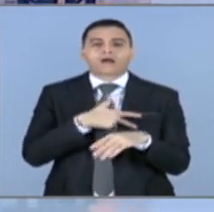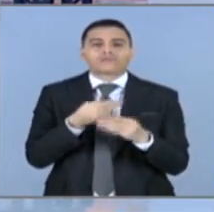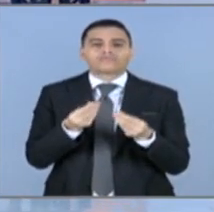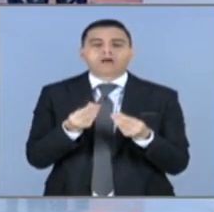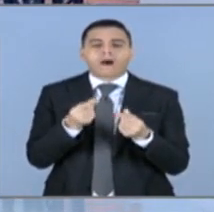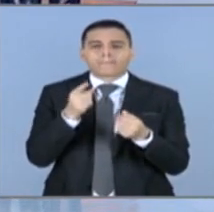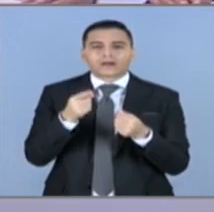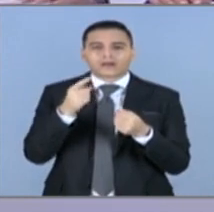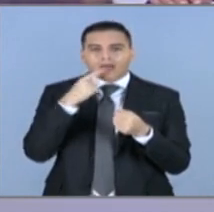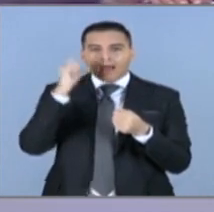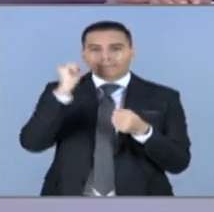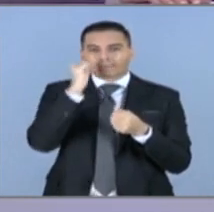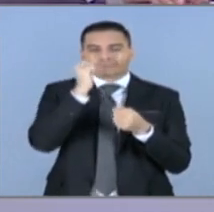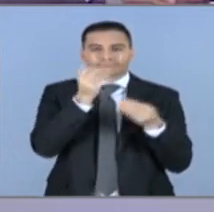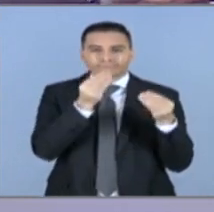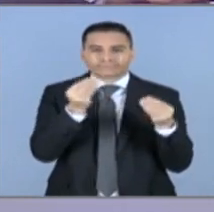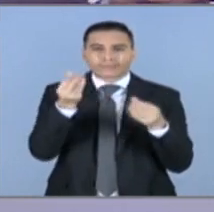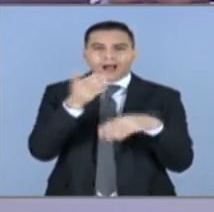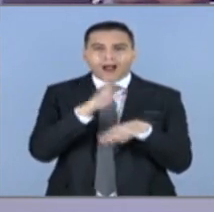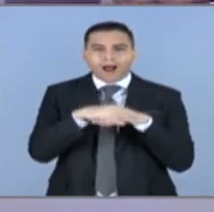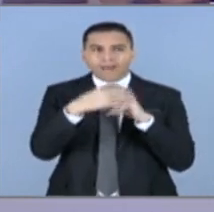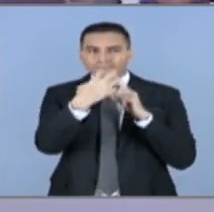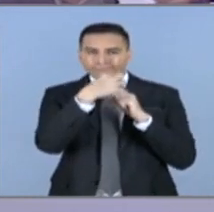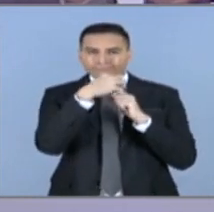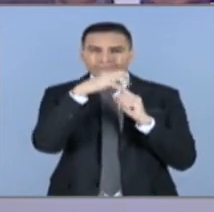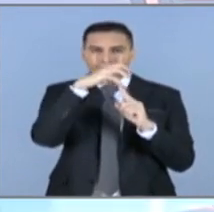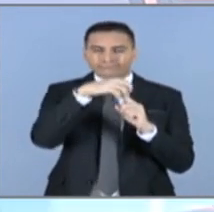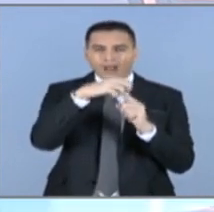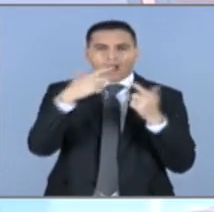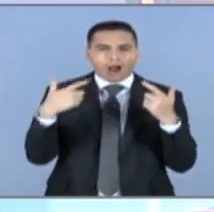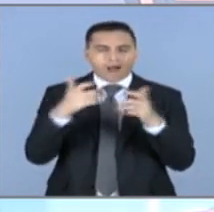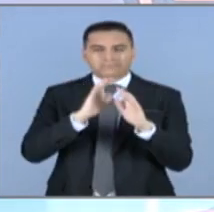قصيدة وطنية بيهاجم فيها الاستعمار،